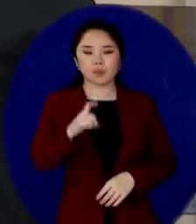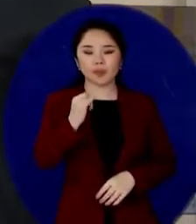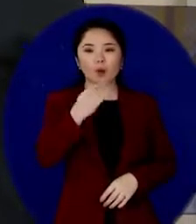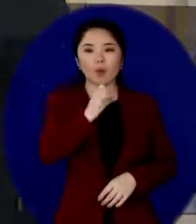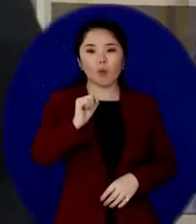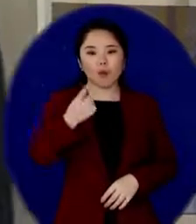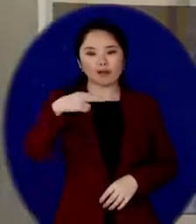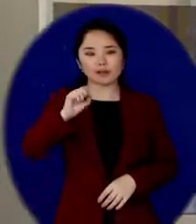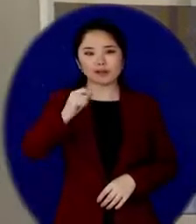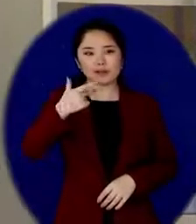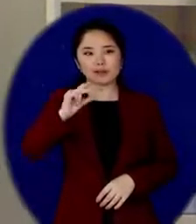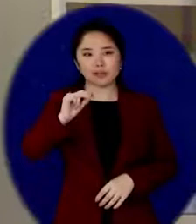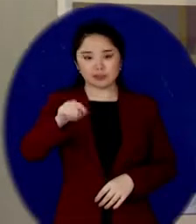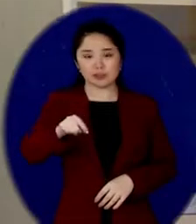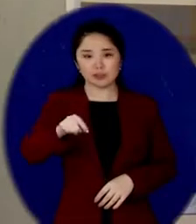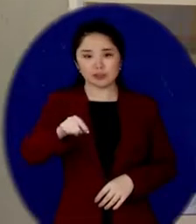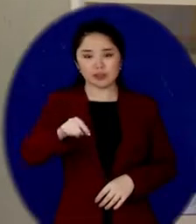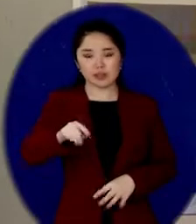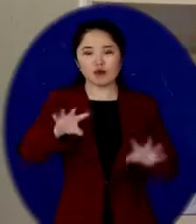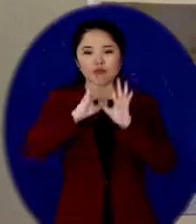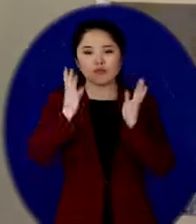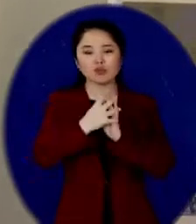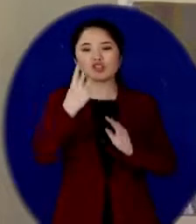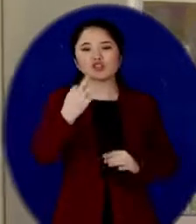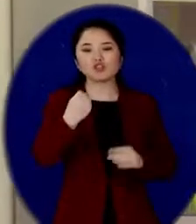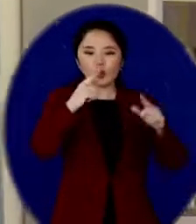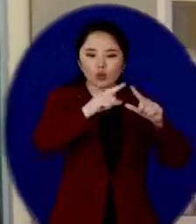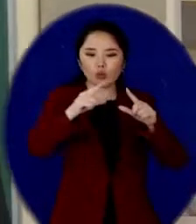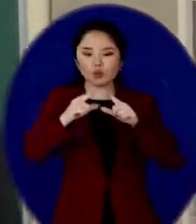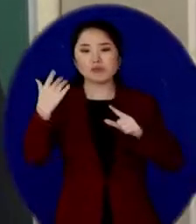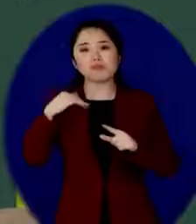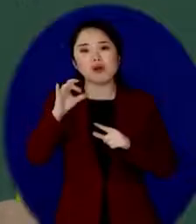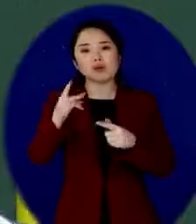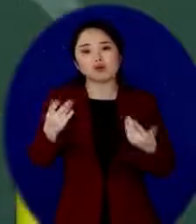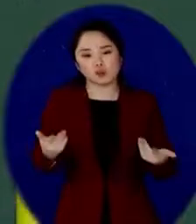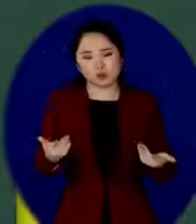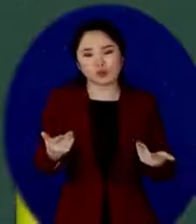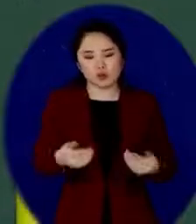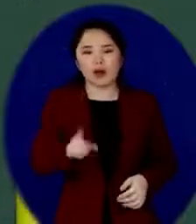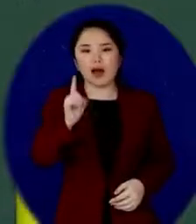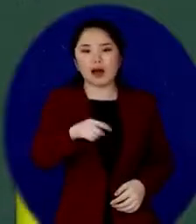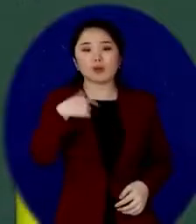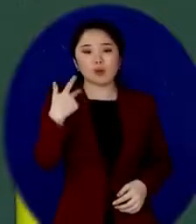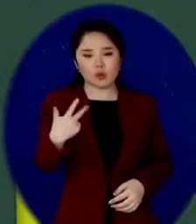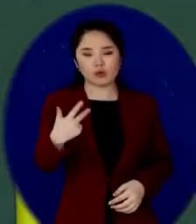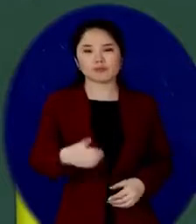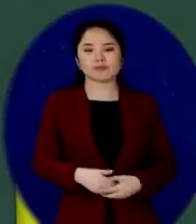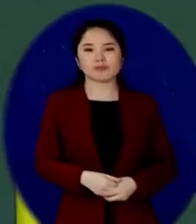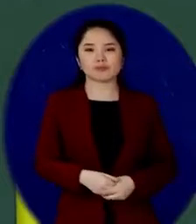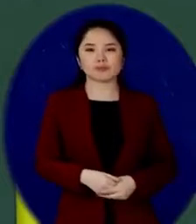хуваагдагч хэрэг нийт хэдэн гурвалжин байсан? 13. Сайн